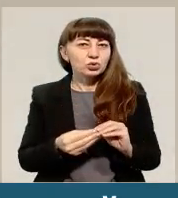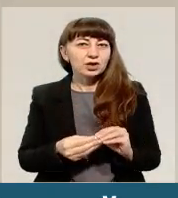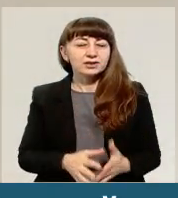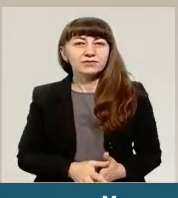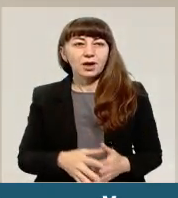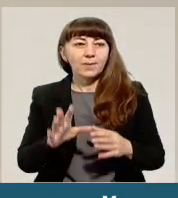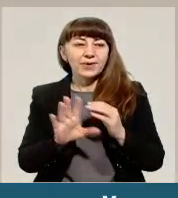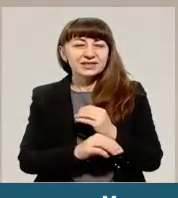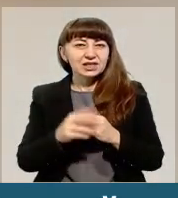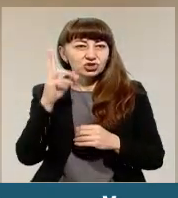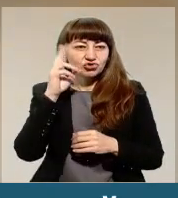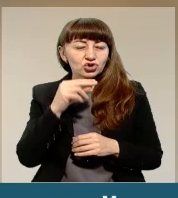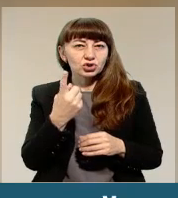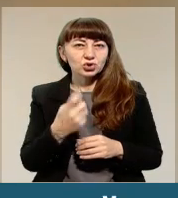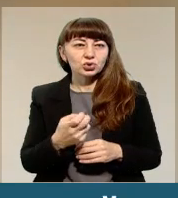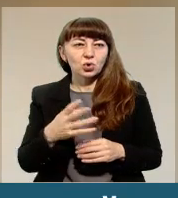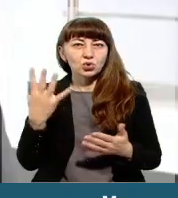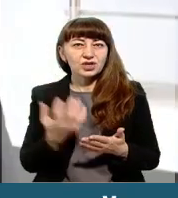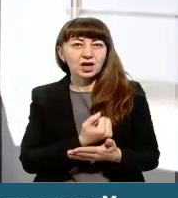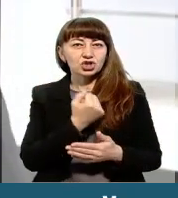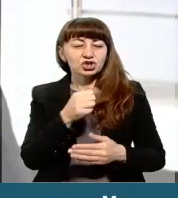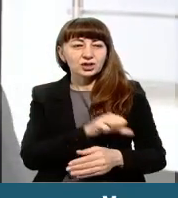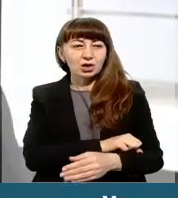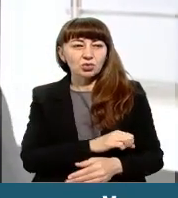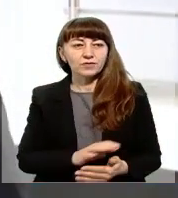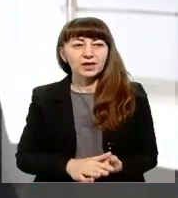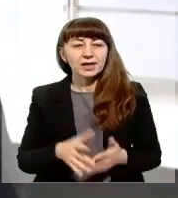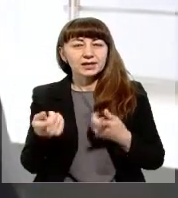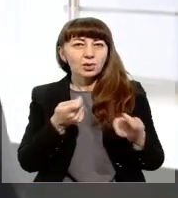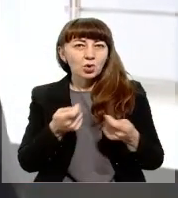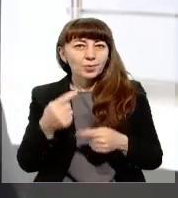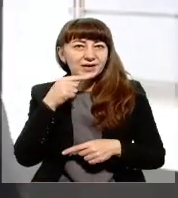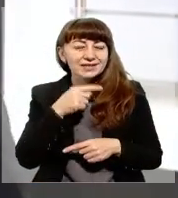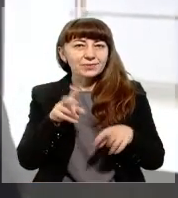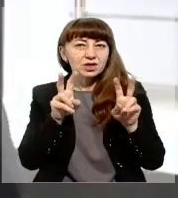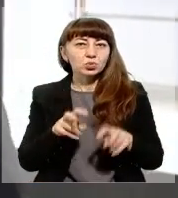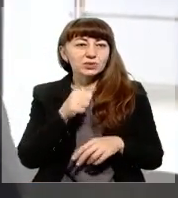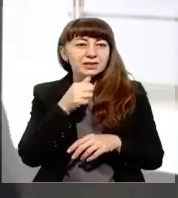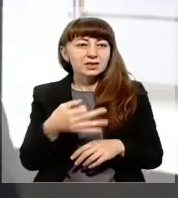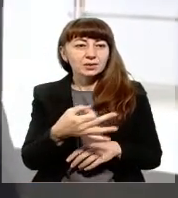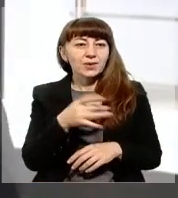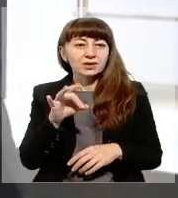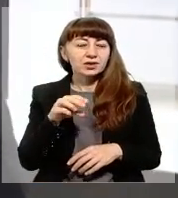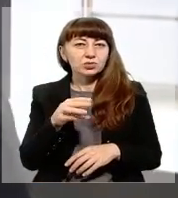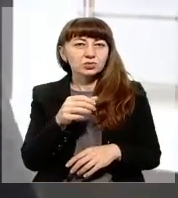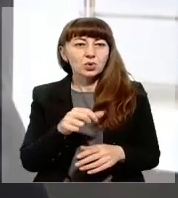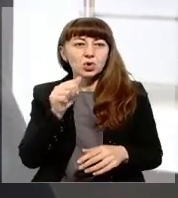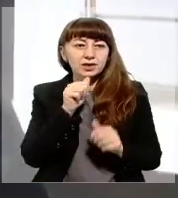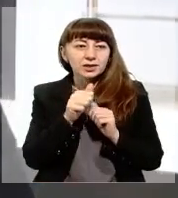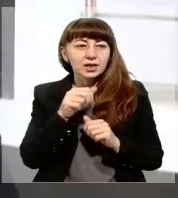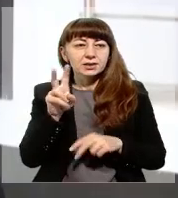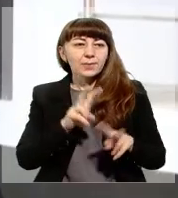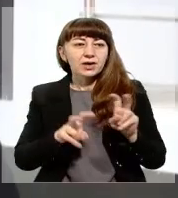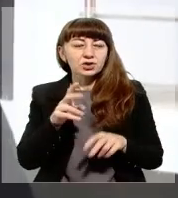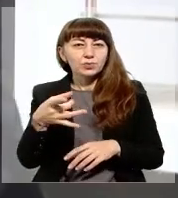числе последних трофеев – более 100 грамм наркотиков. Департаментом экономических расследований по Костанайской области агентство по финансовому мониторингу Республики